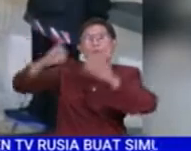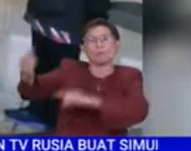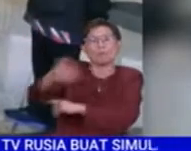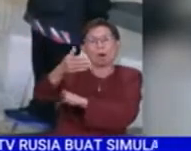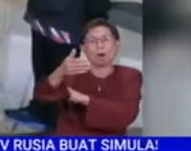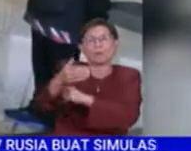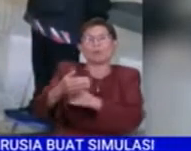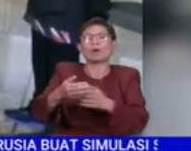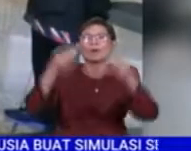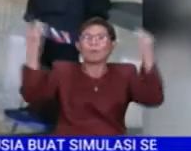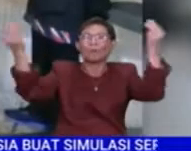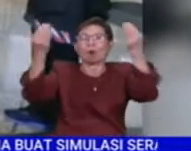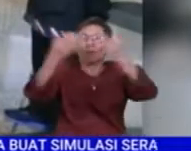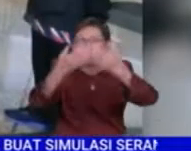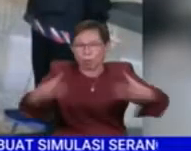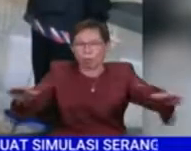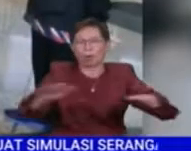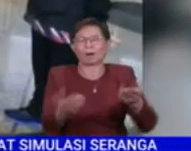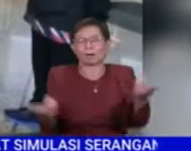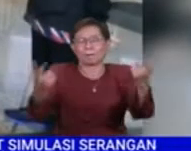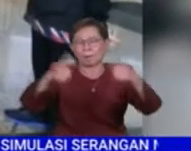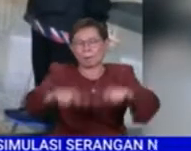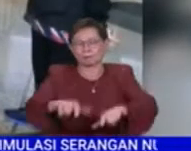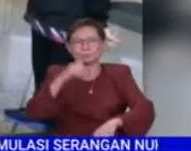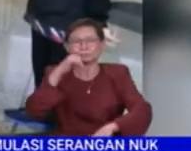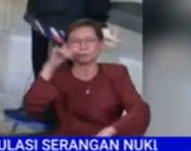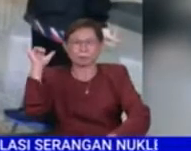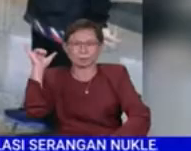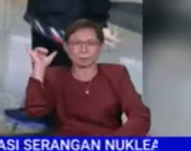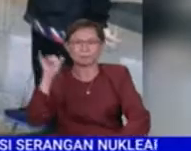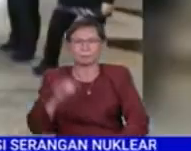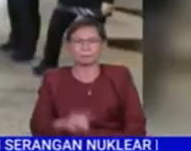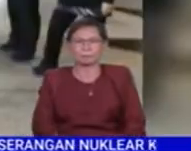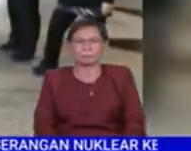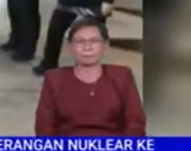Pada upacara pembukaan yang berlangsung semalam ha hai hai